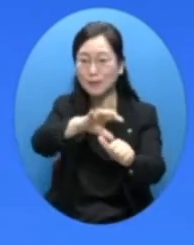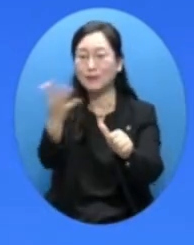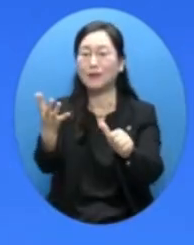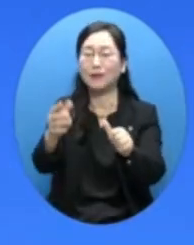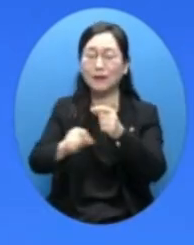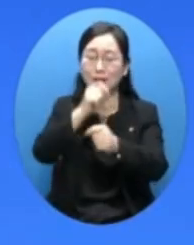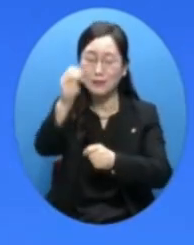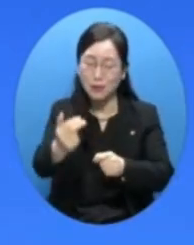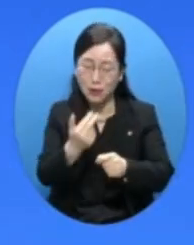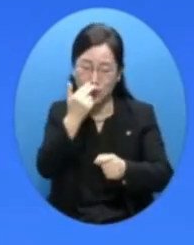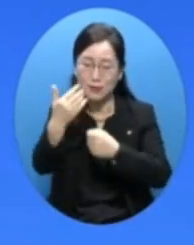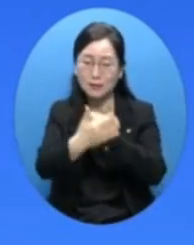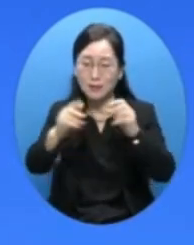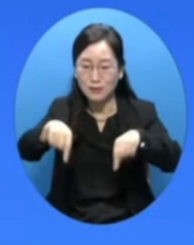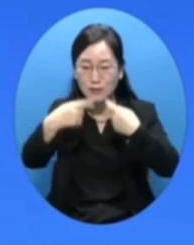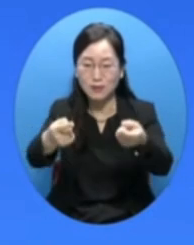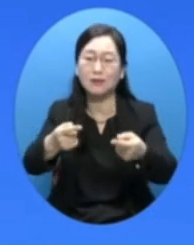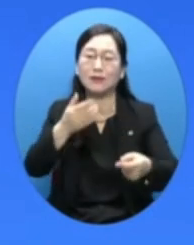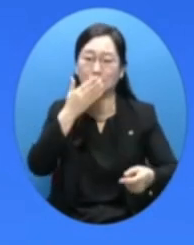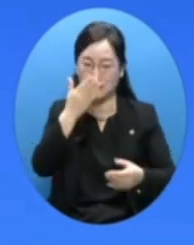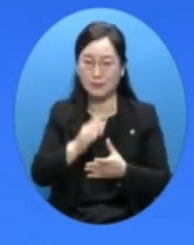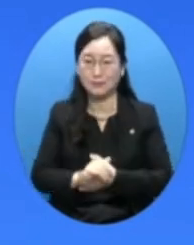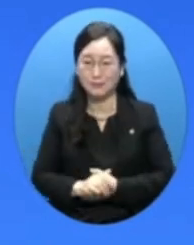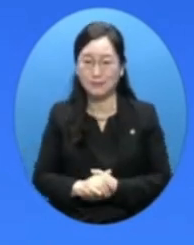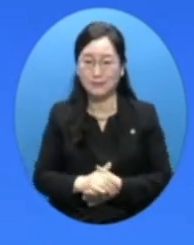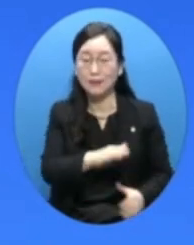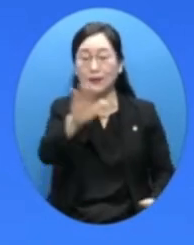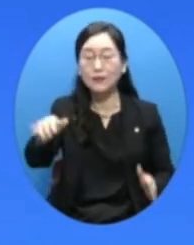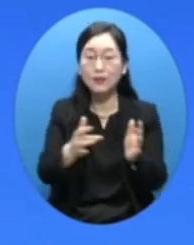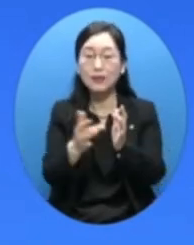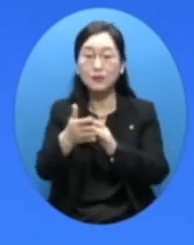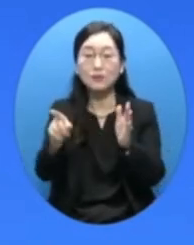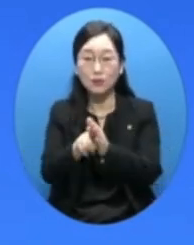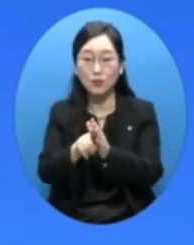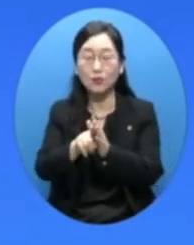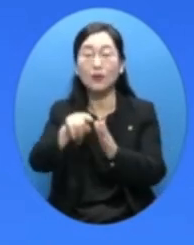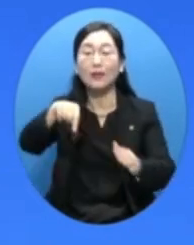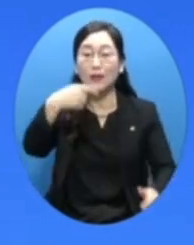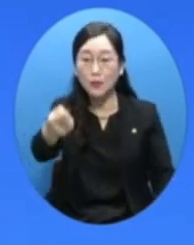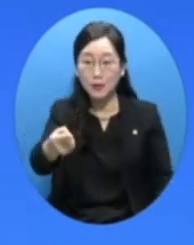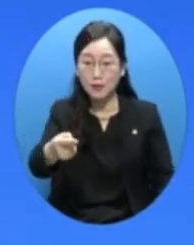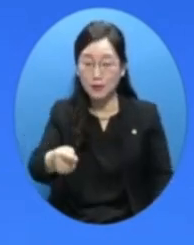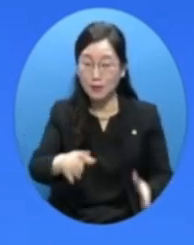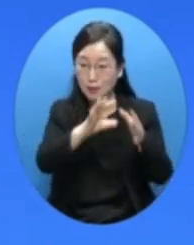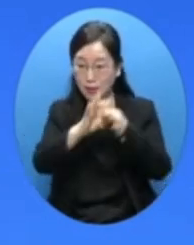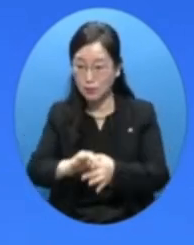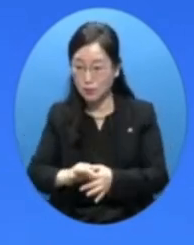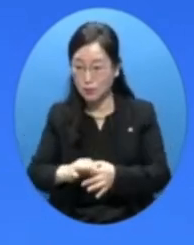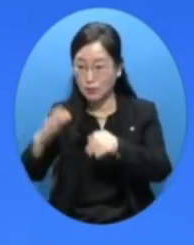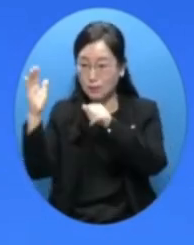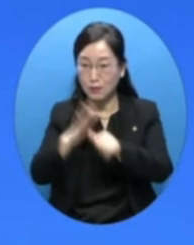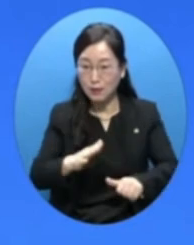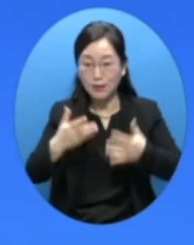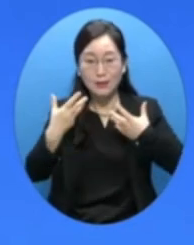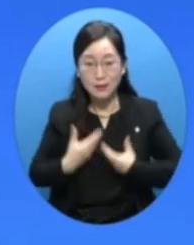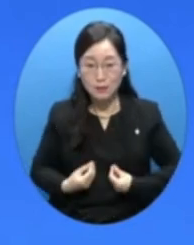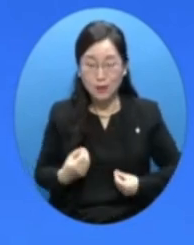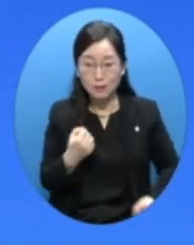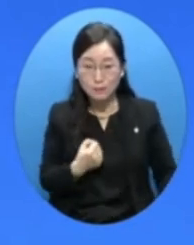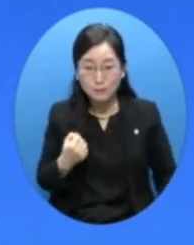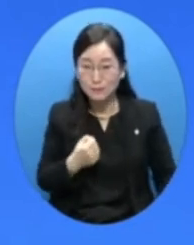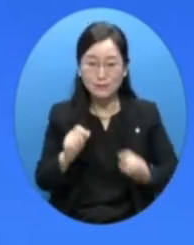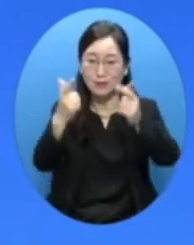은혜 가운데 들어가게 되는 것입니다. 우리는 예수를 믿고 난 다음 더 이상 패배자로 절망에 처한 사람은 살지